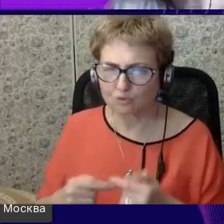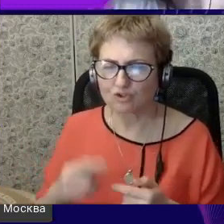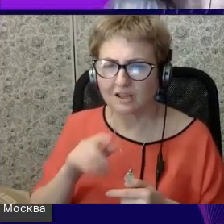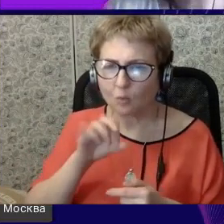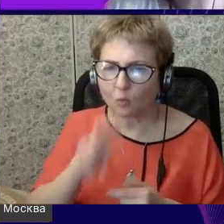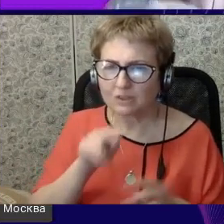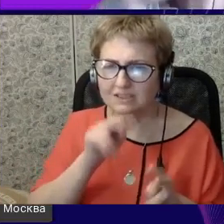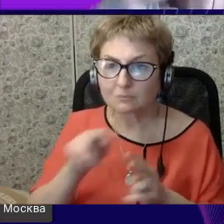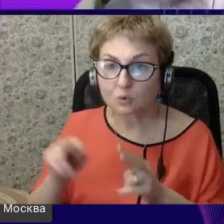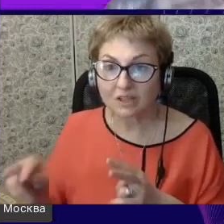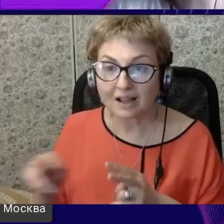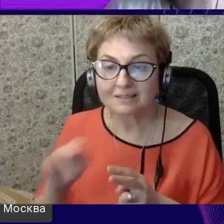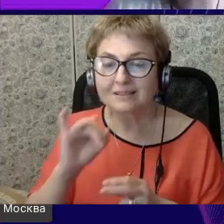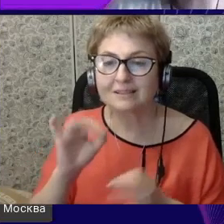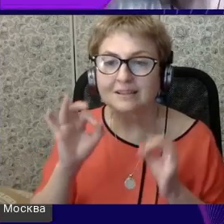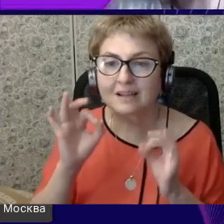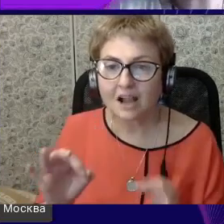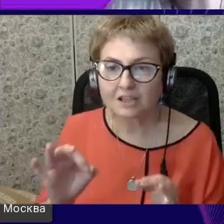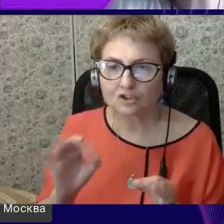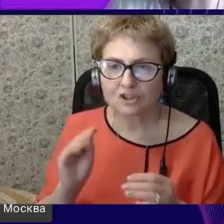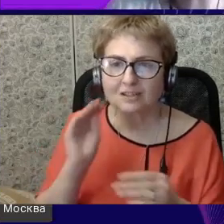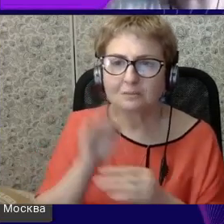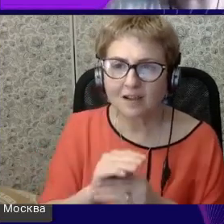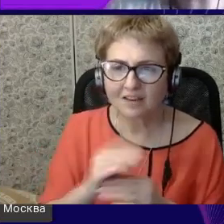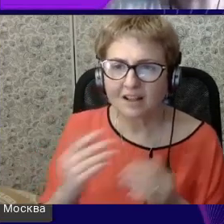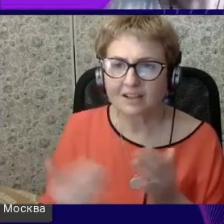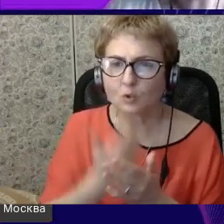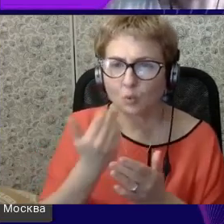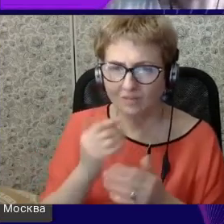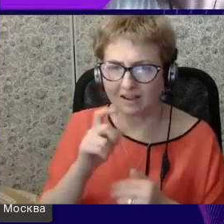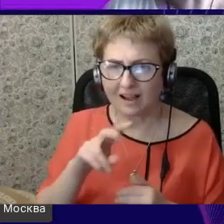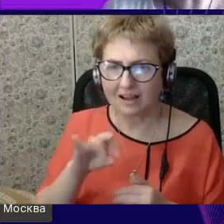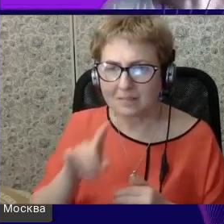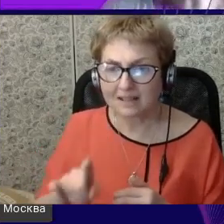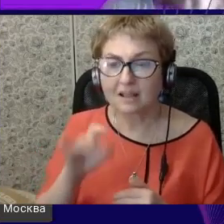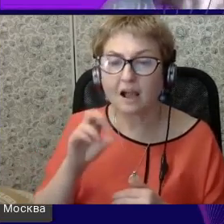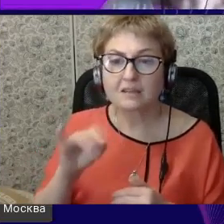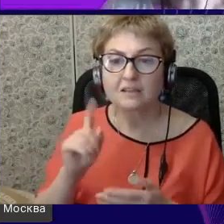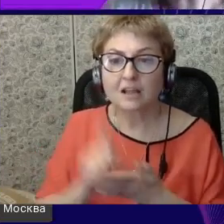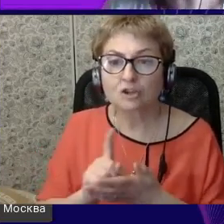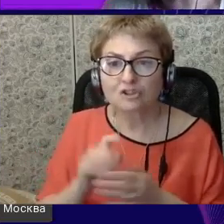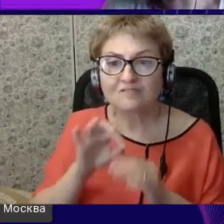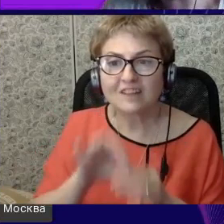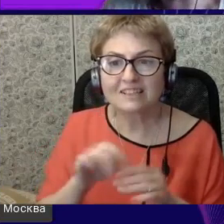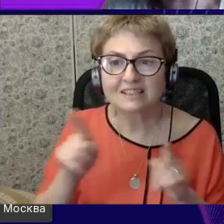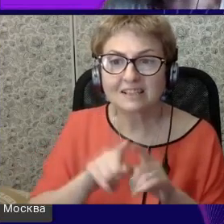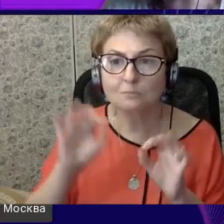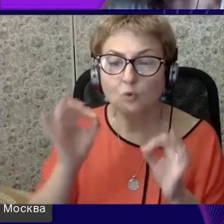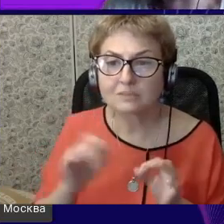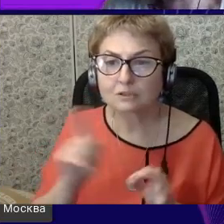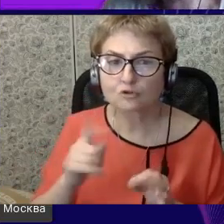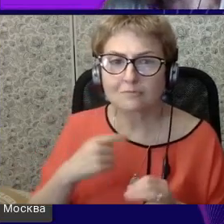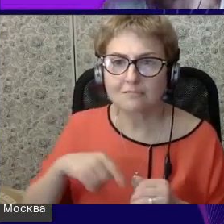эта система координат, этот железобетонный план, он соблюдается. Вот. Ну и, конечно же, добавляя